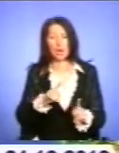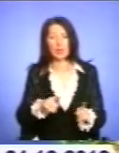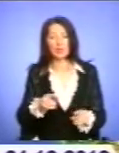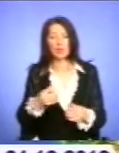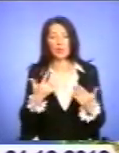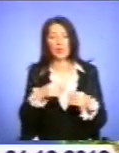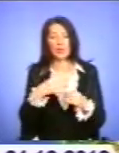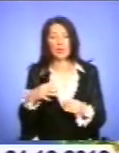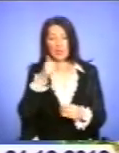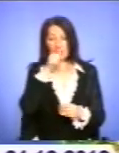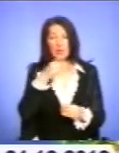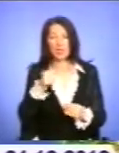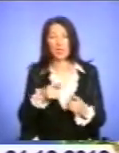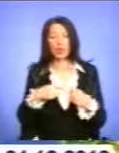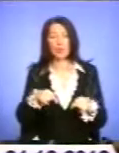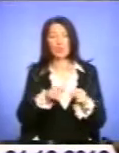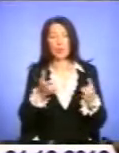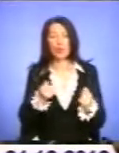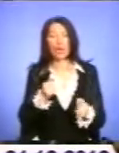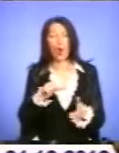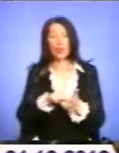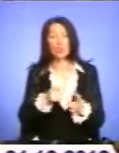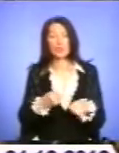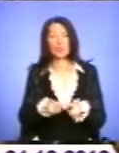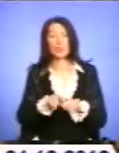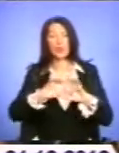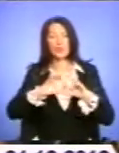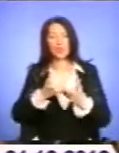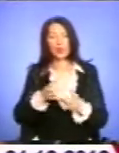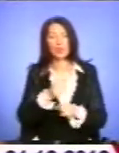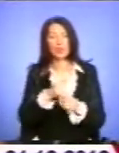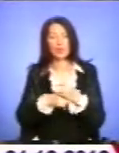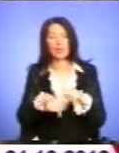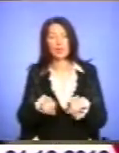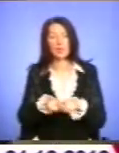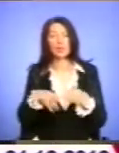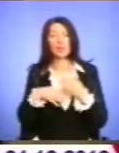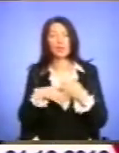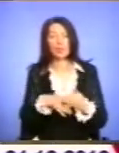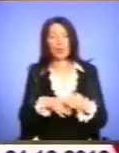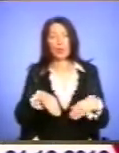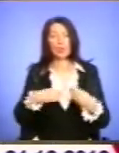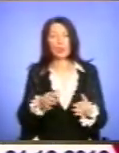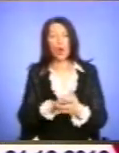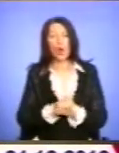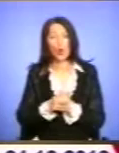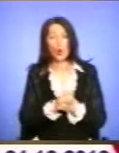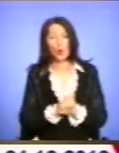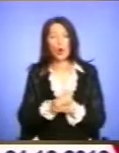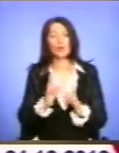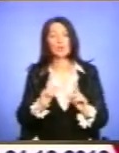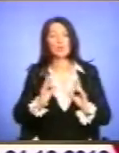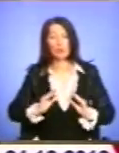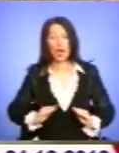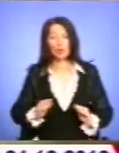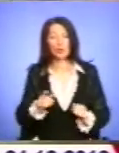участь у цій міжнародній естафеті. Таким чином передаємо любов і злагоду в людські домівки, кажуть пластуни. Молодь